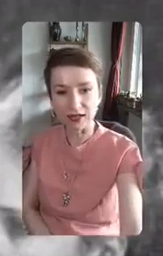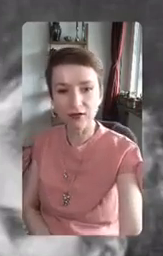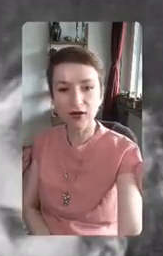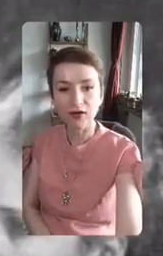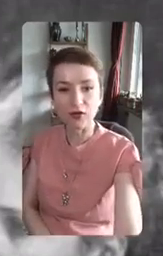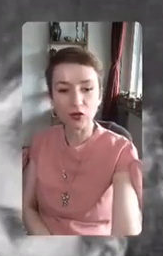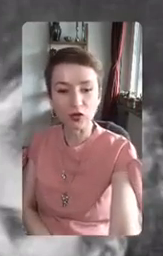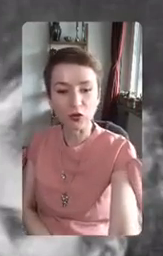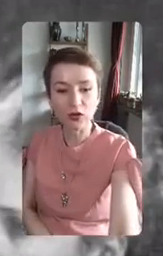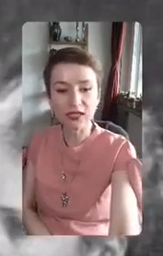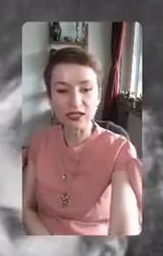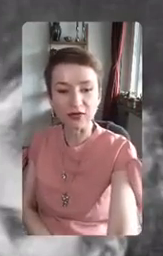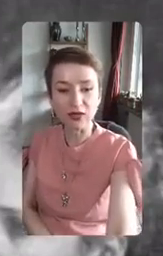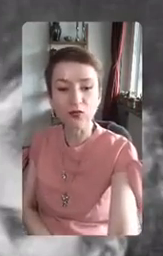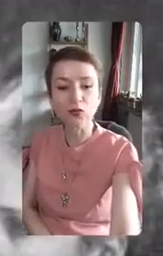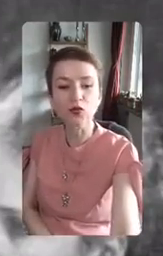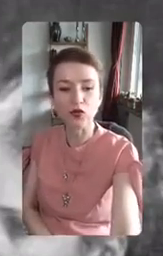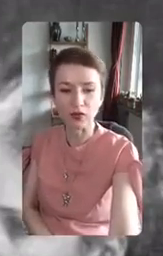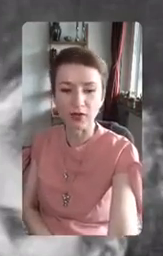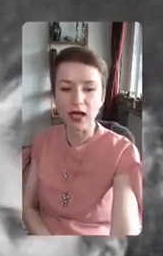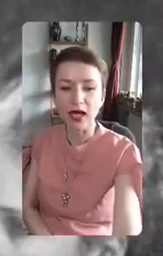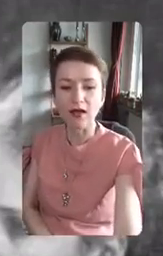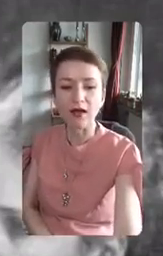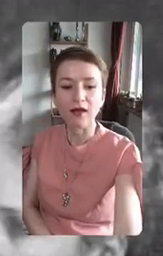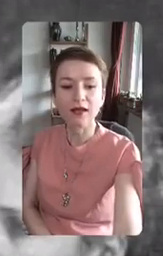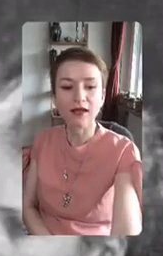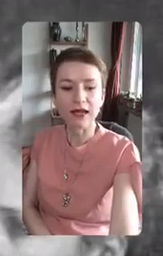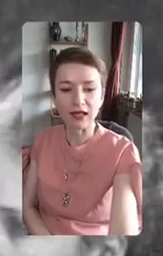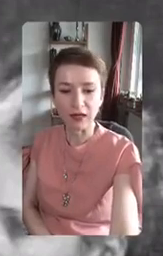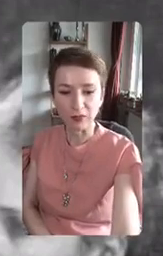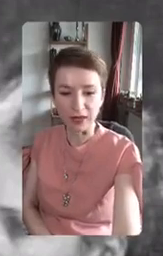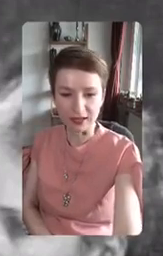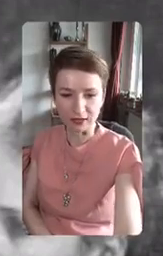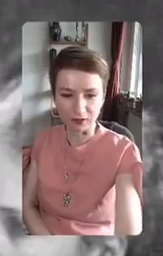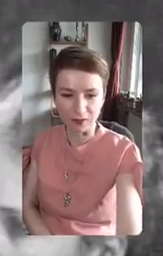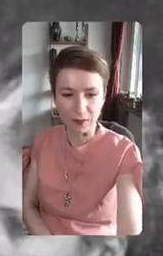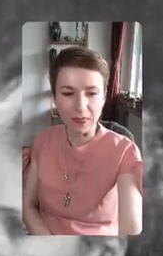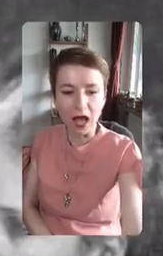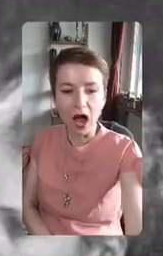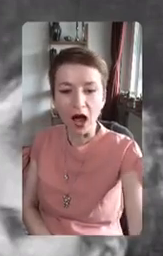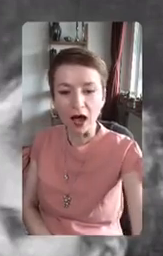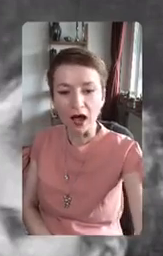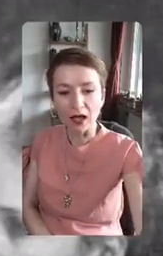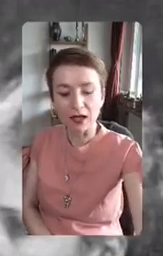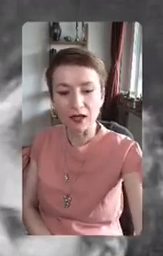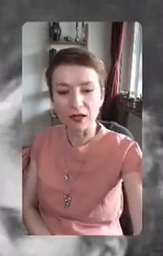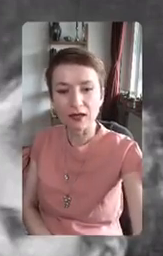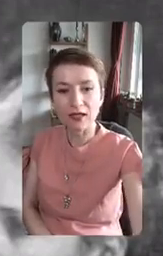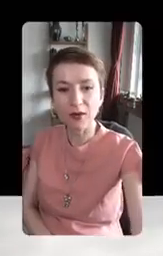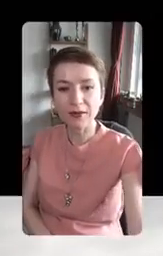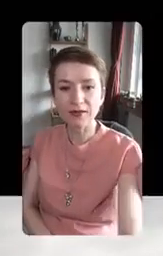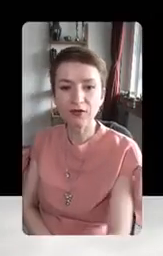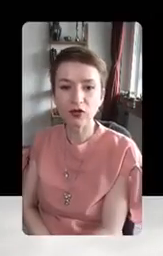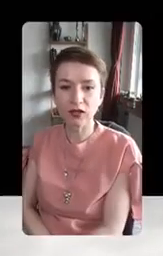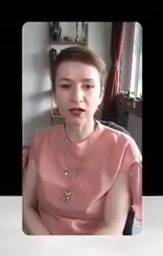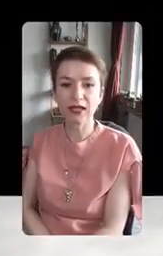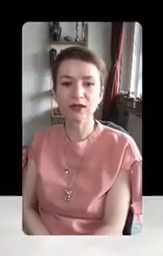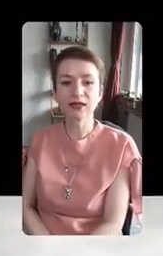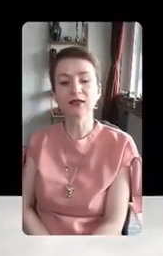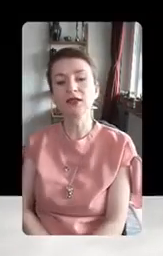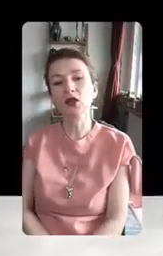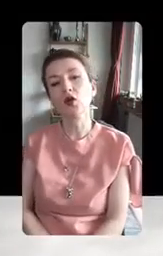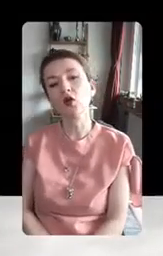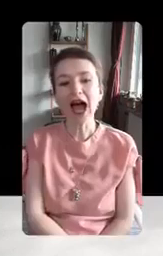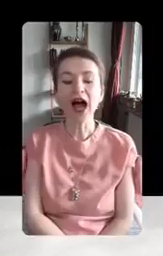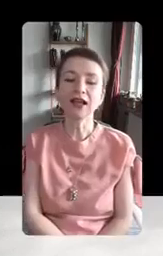Эльза Бесков в юные годы со своим мужем Натаниэлем Бесковым. А сама по себе, вот